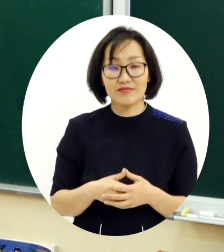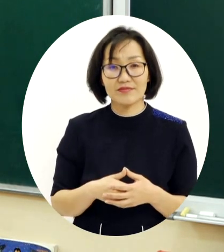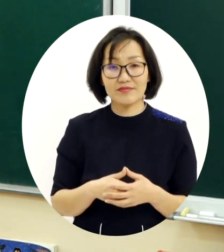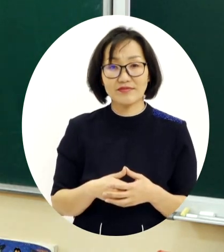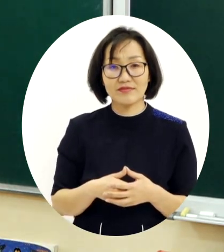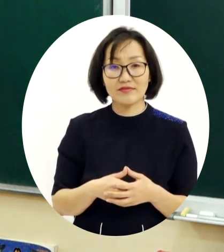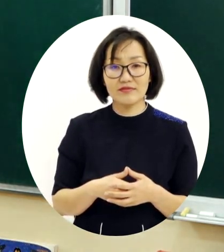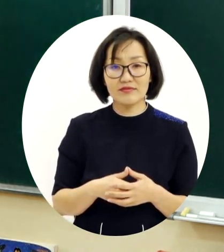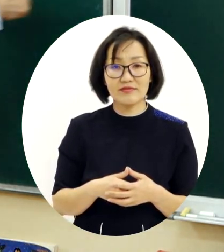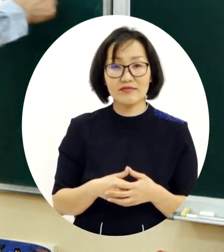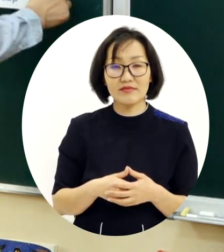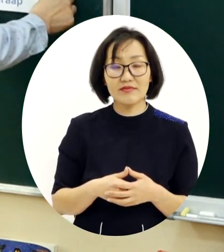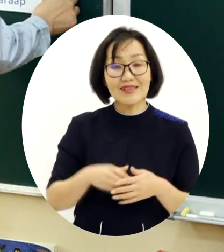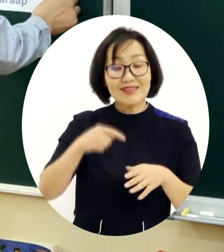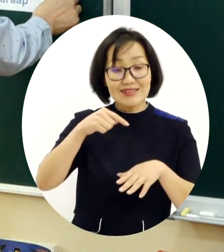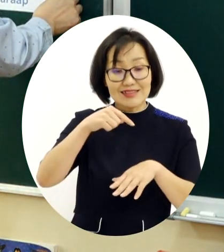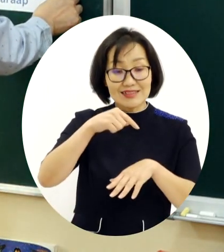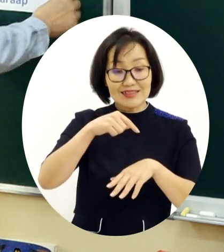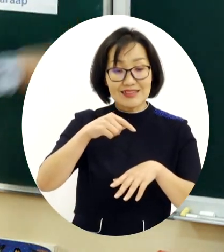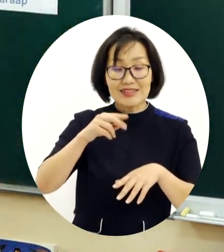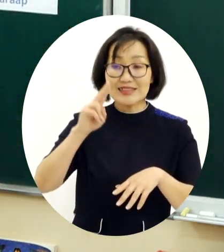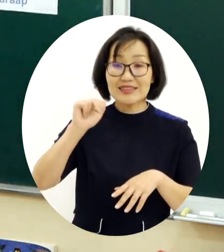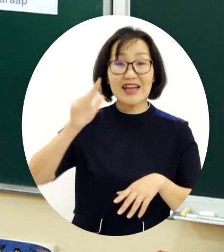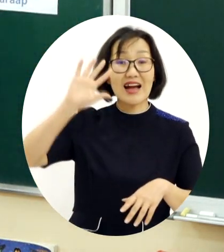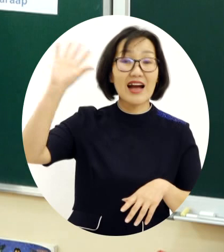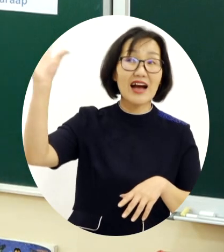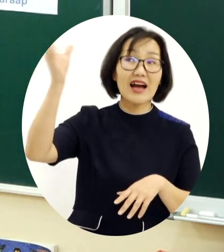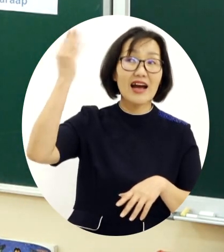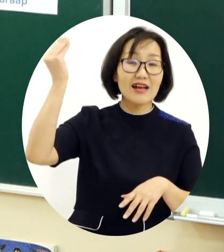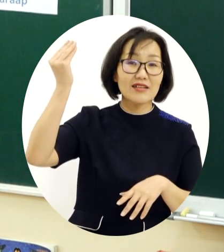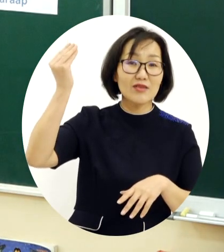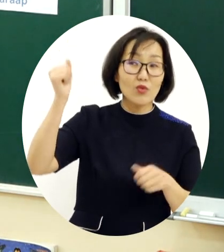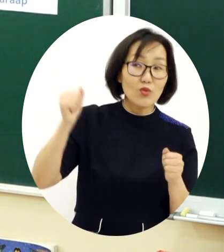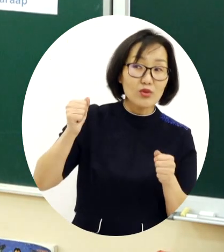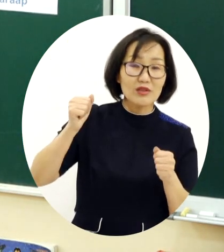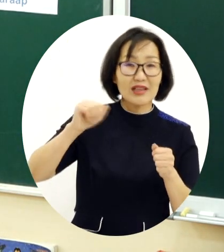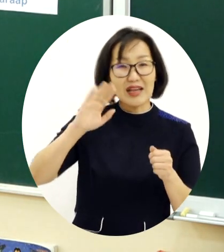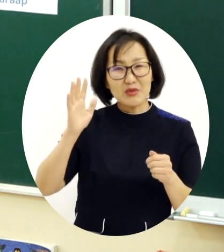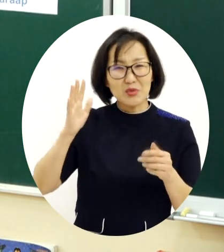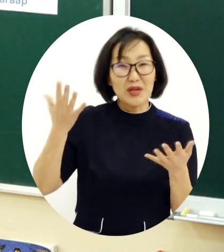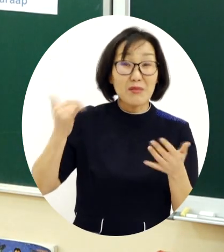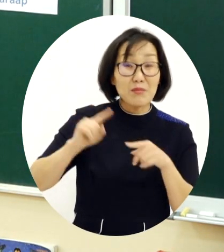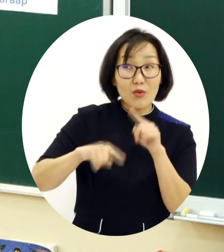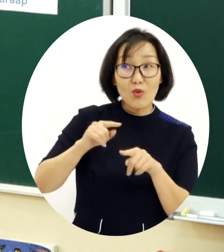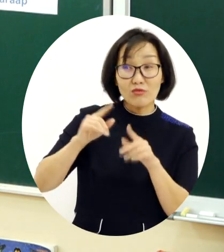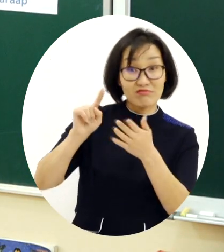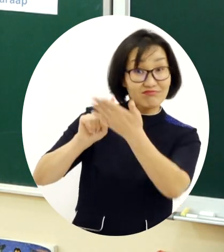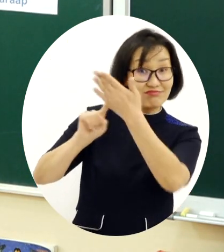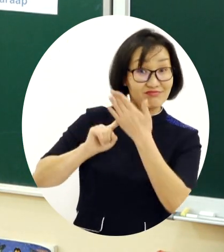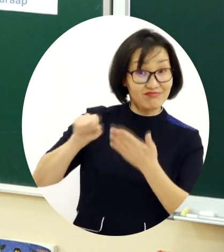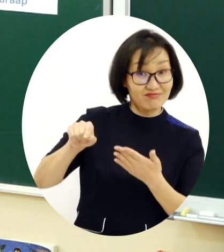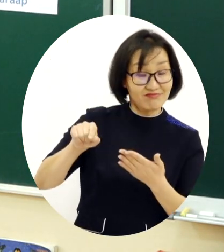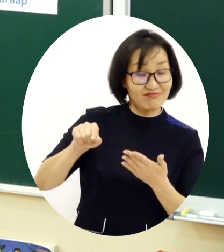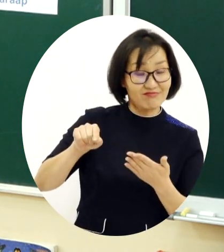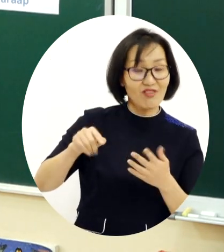За цаг агаарын ямар үзэгдэл болж байгааг орчин илэрхийлэх нь байна. За эндээс